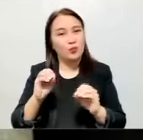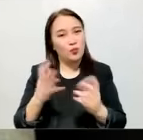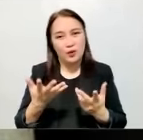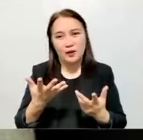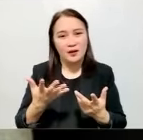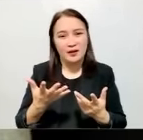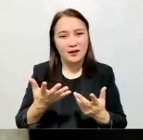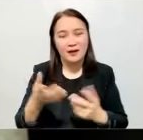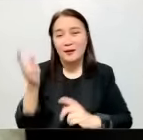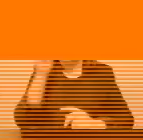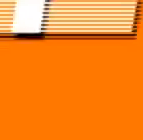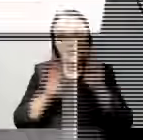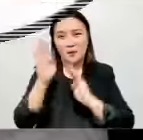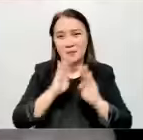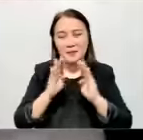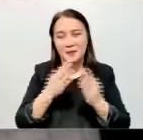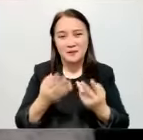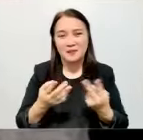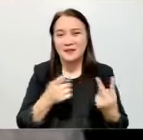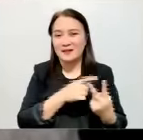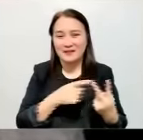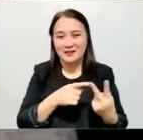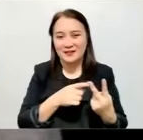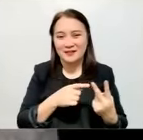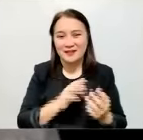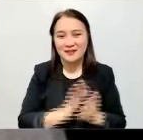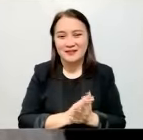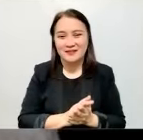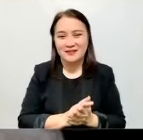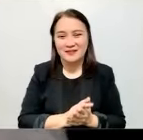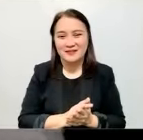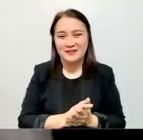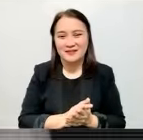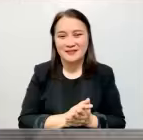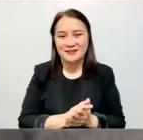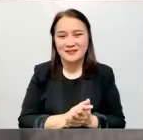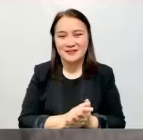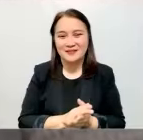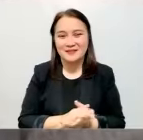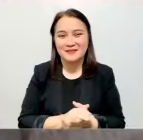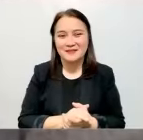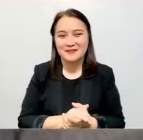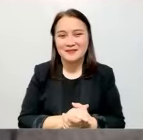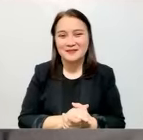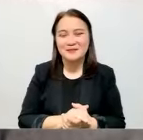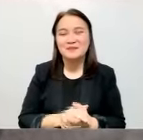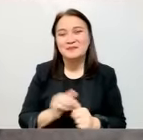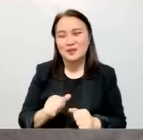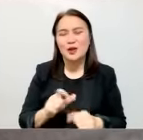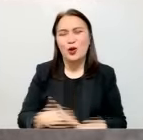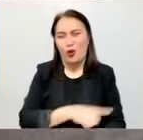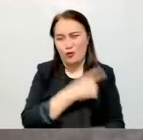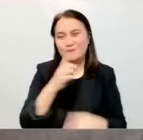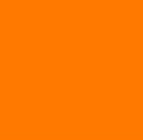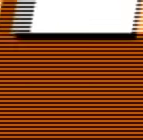in paradise. I'm visiting them right after this. If you're lost, it's a long story.